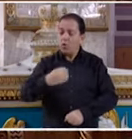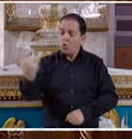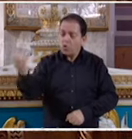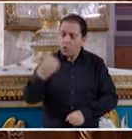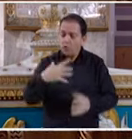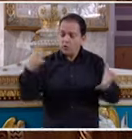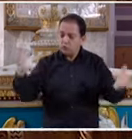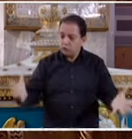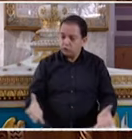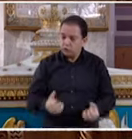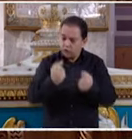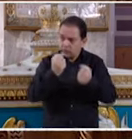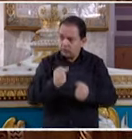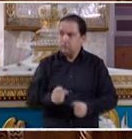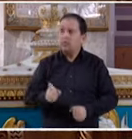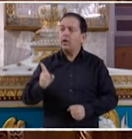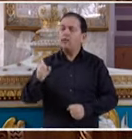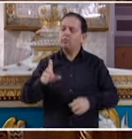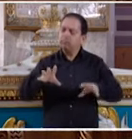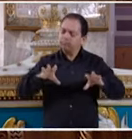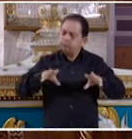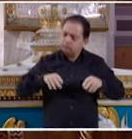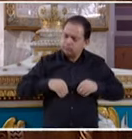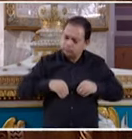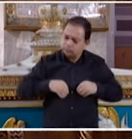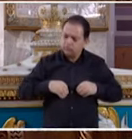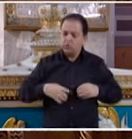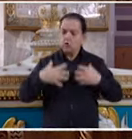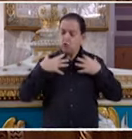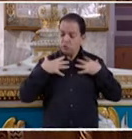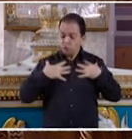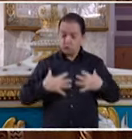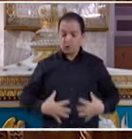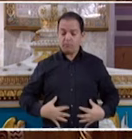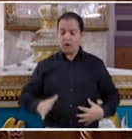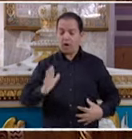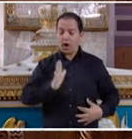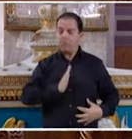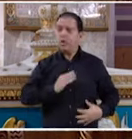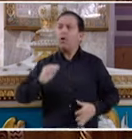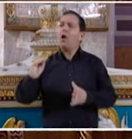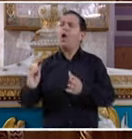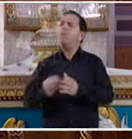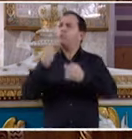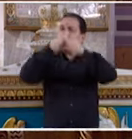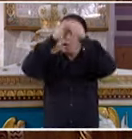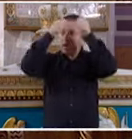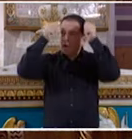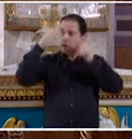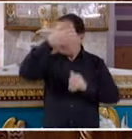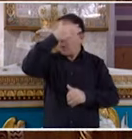δεξάμενος διά την ημετέραν σωτηρία, σαρκωθήνε εκ της